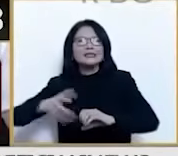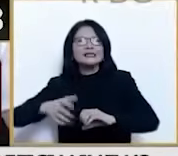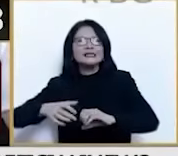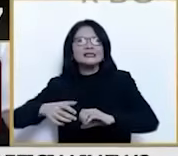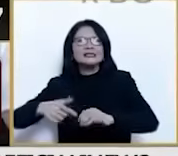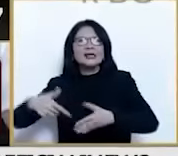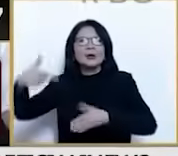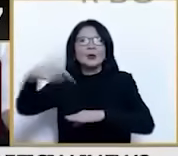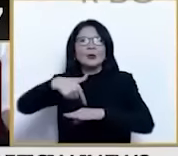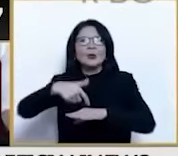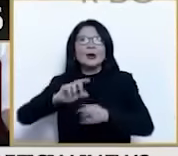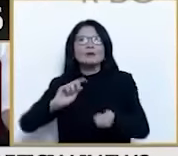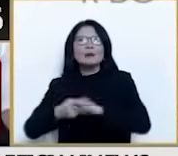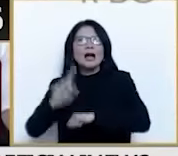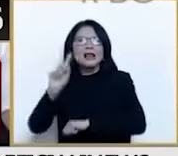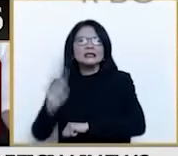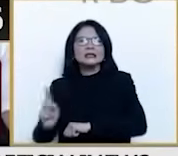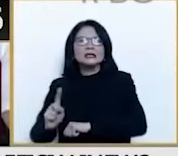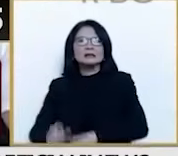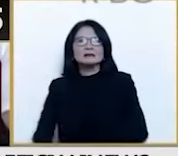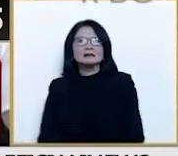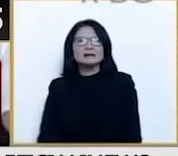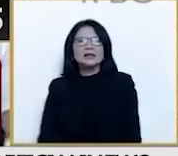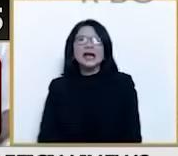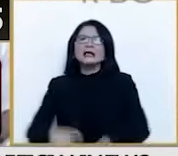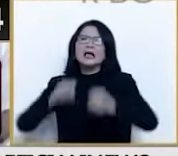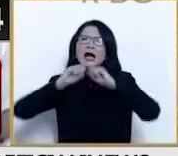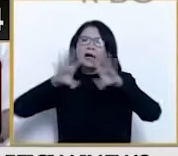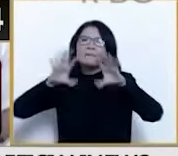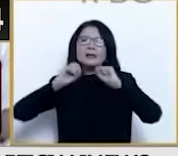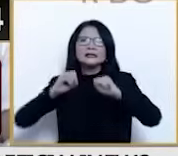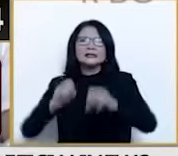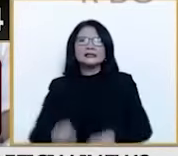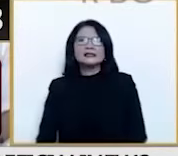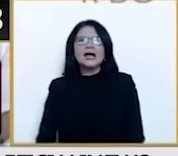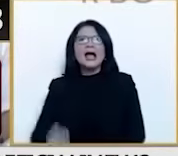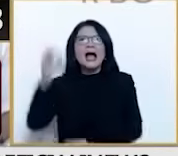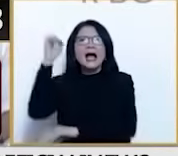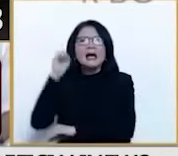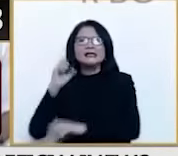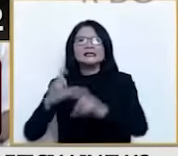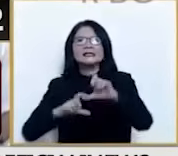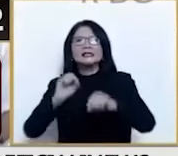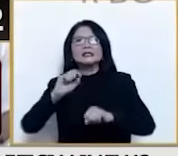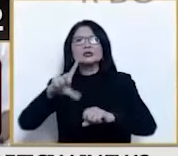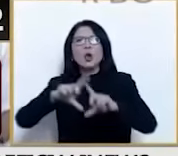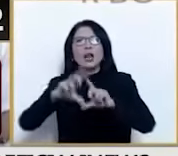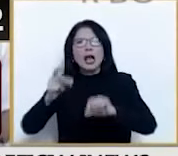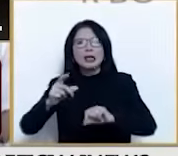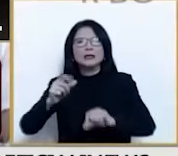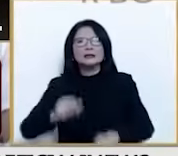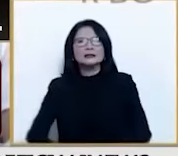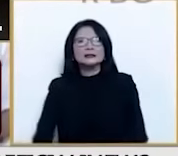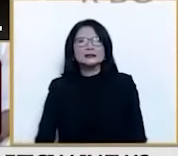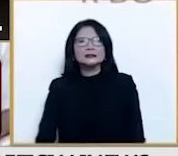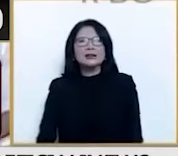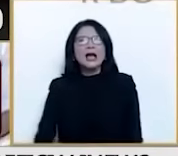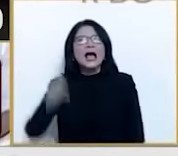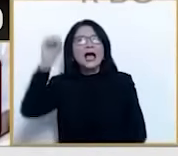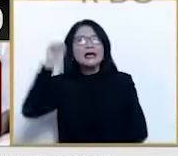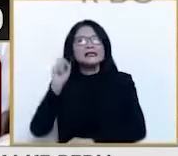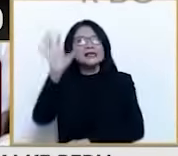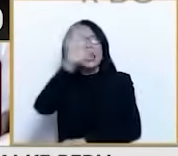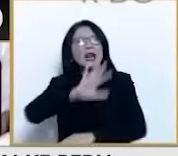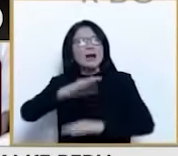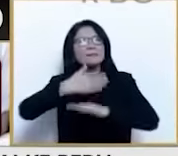BBM ke motor listrik. Kemudian kita kampanyekan energi solar, bangunan Jakarta banyak sekali, energi